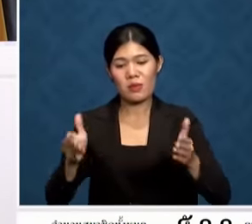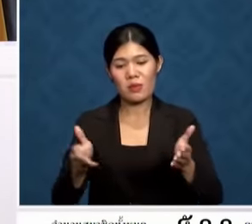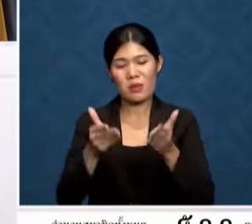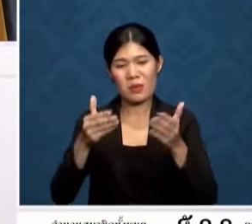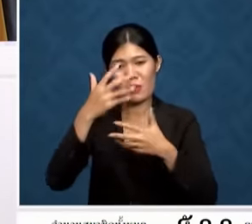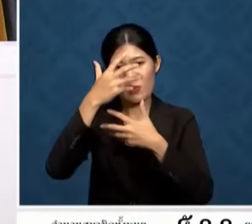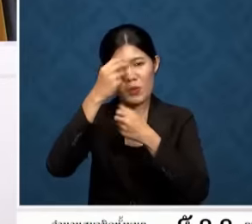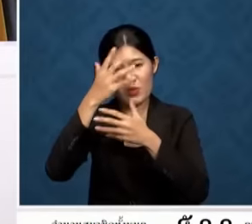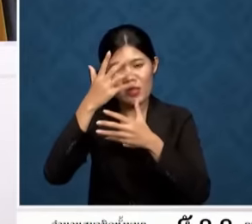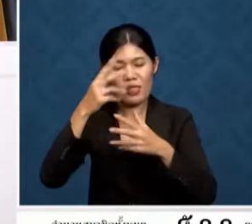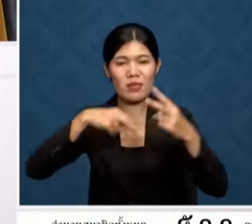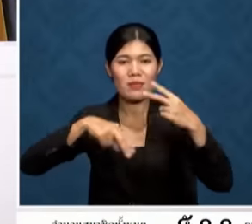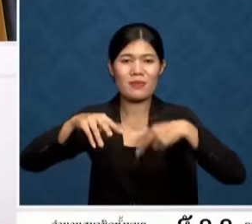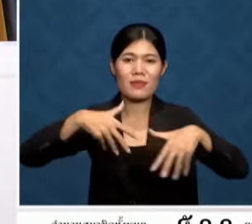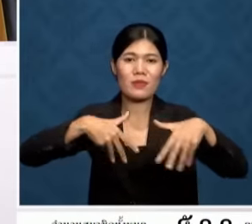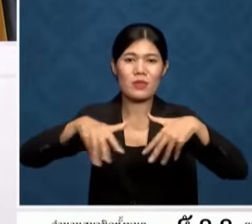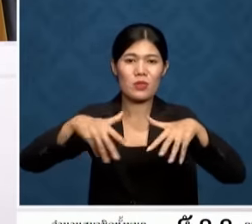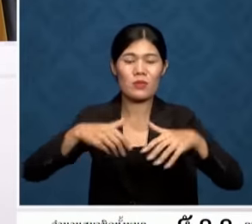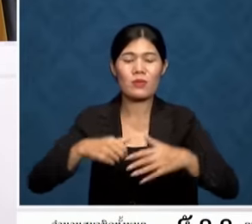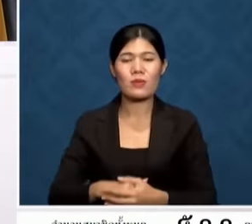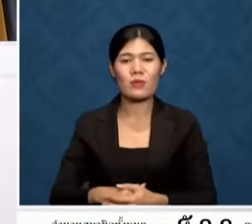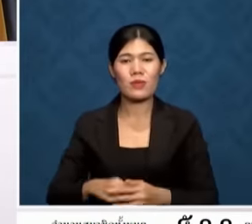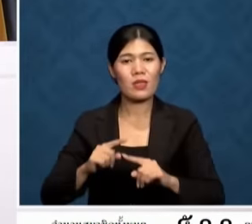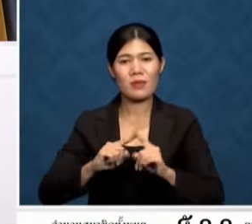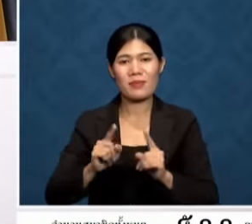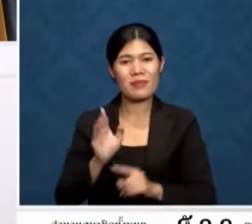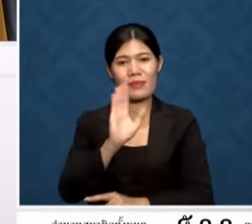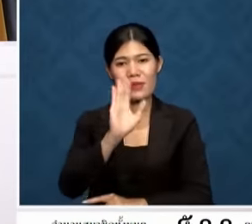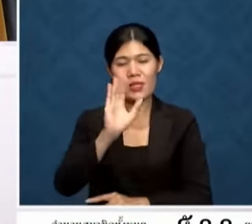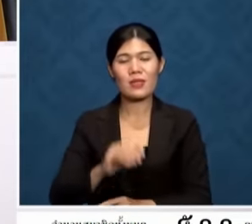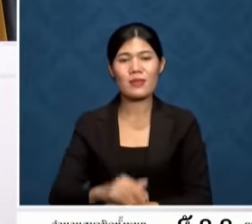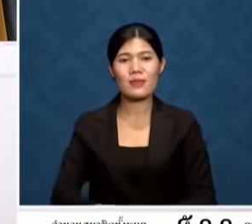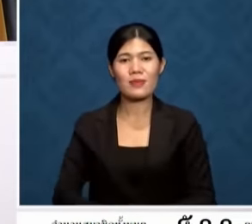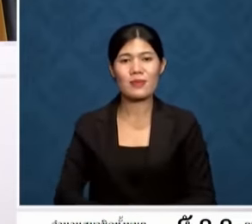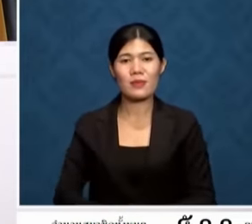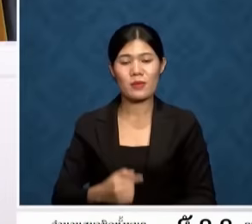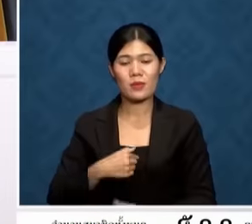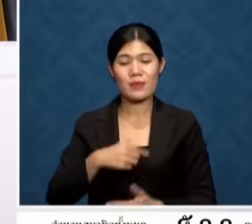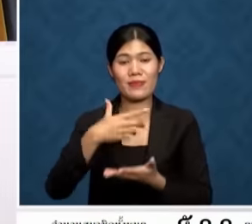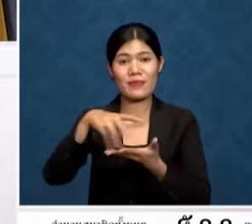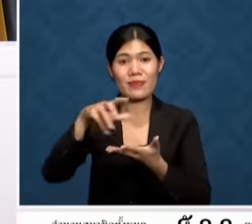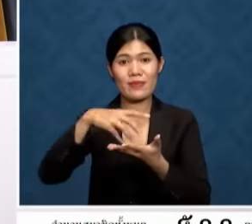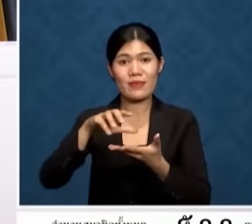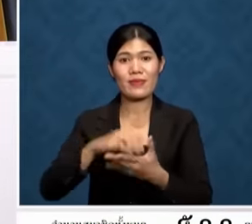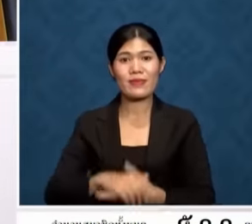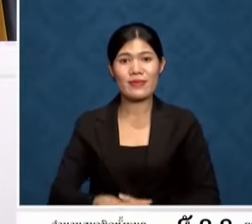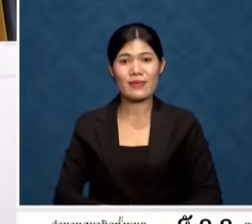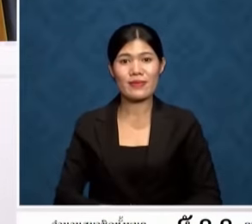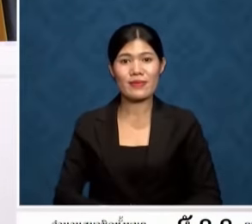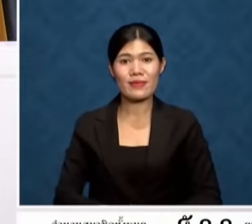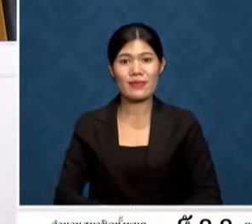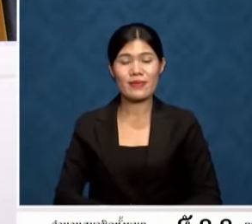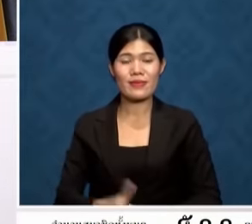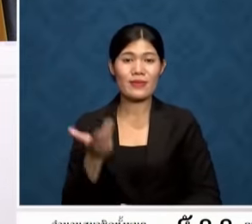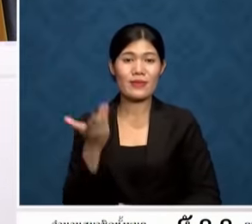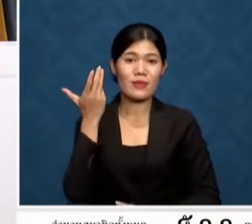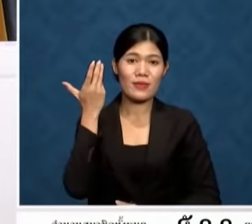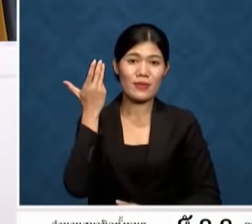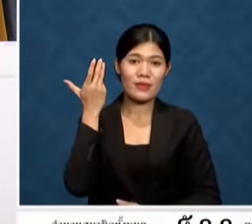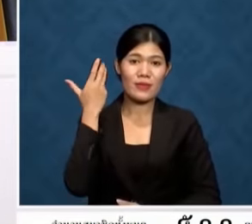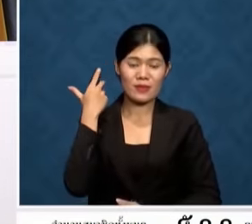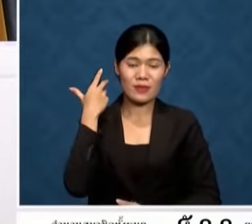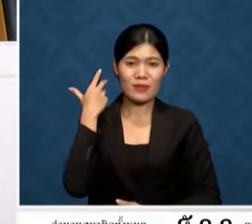ประชาชนซึ่งนั่นไม่เป็นความจริงครับผมจะเรียนแบบนี้ที่ผ่านมาตั้ง